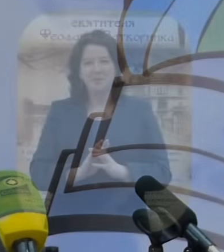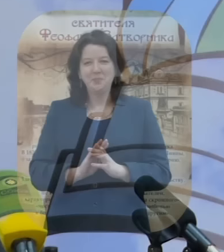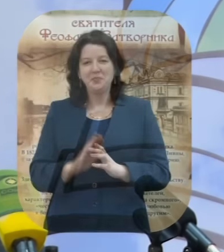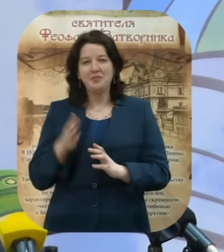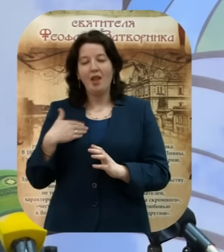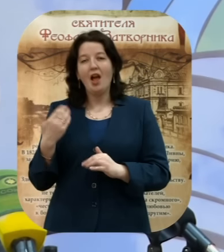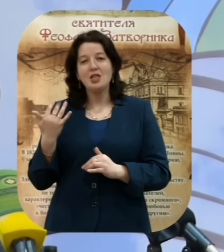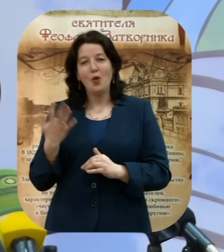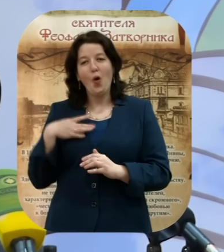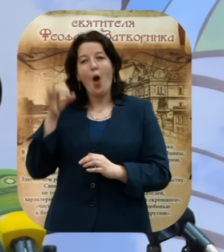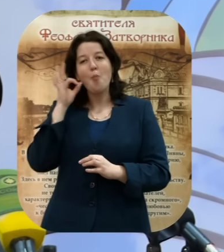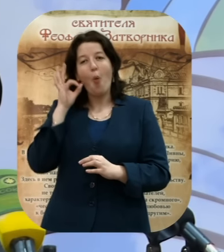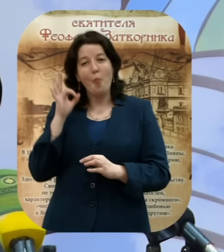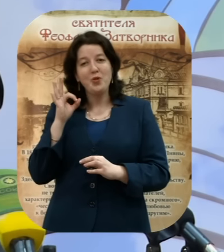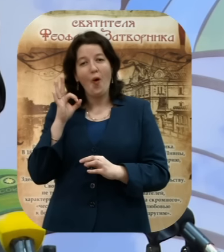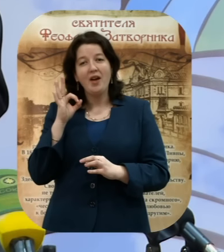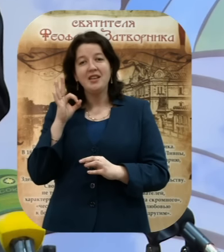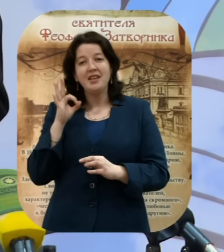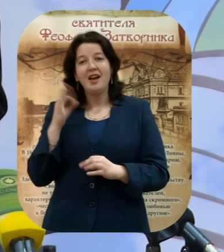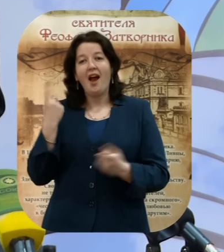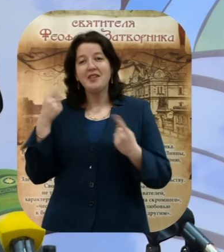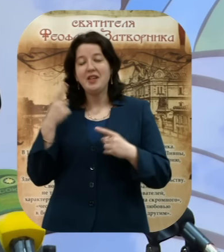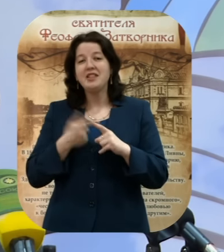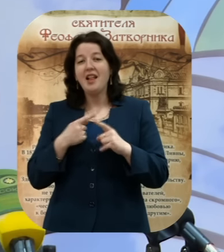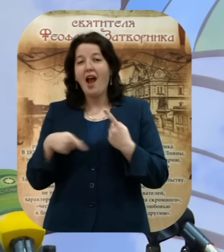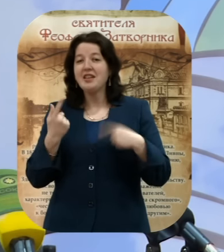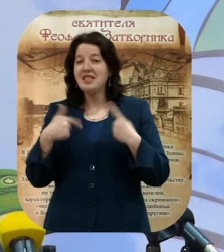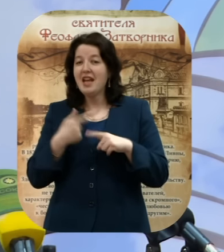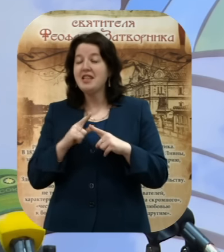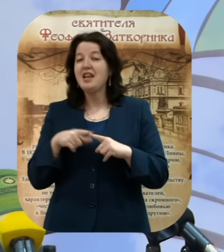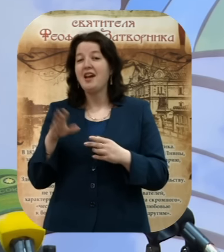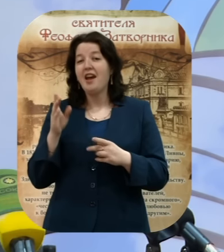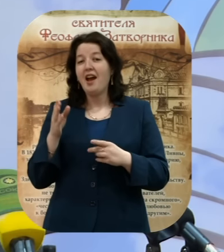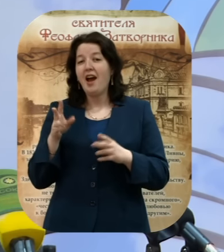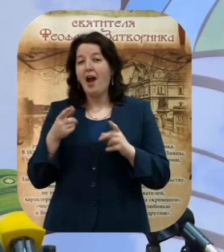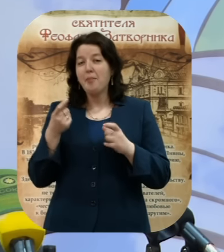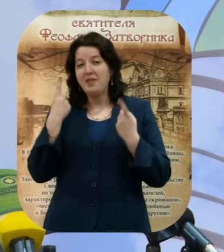реальность. Насколько я помню, у строителей объявляли такую тему,